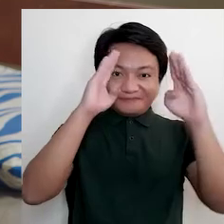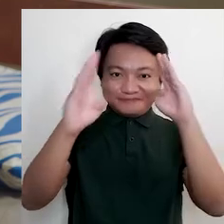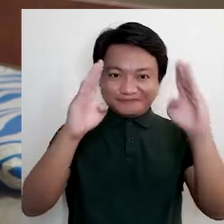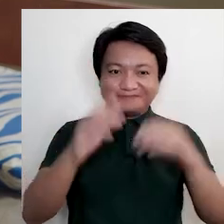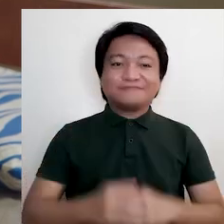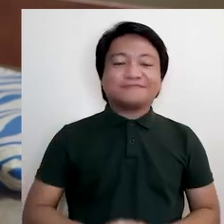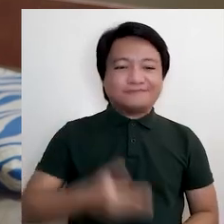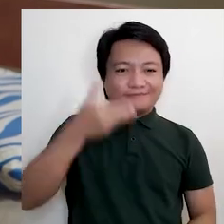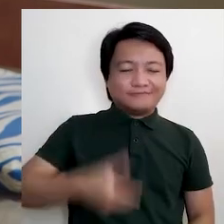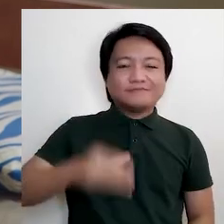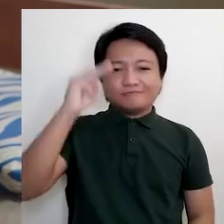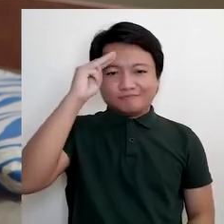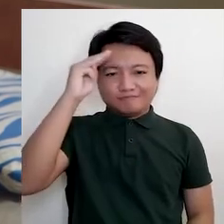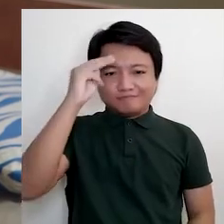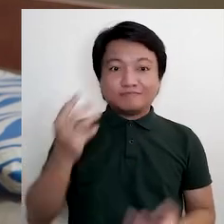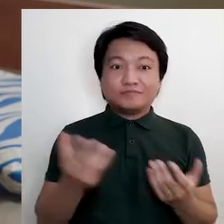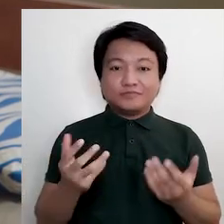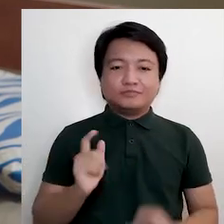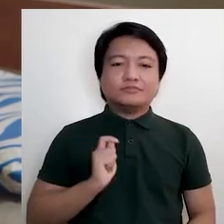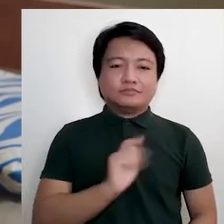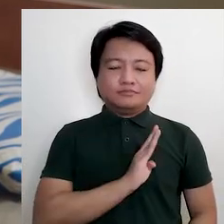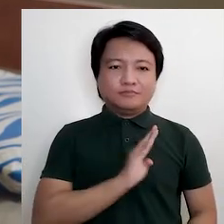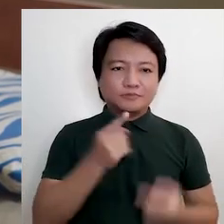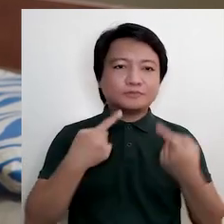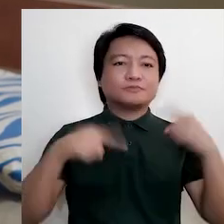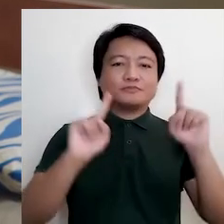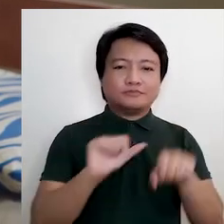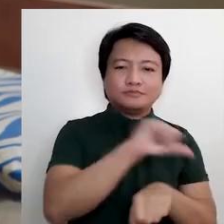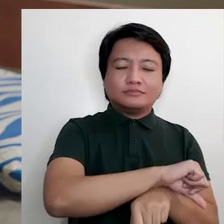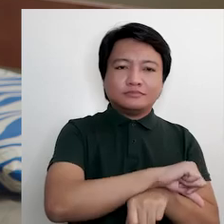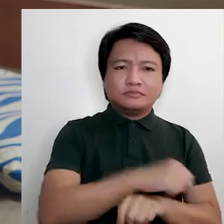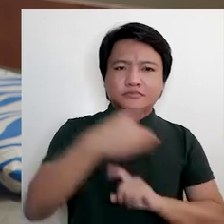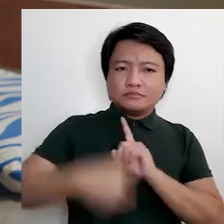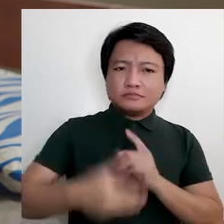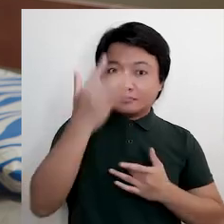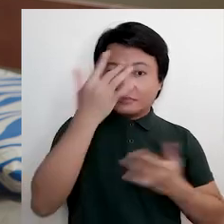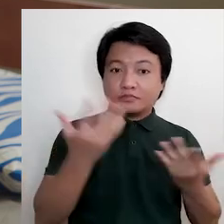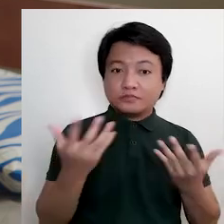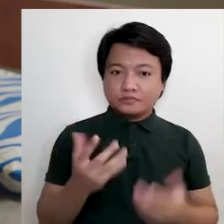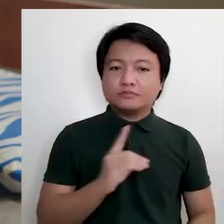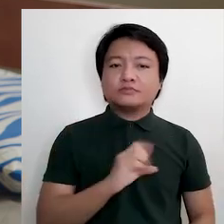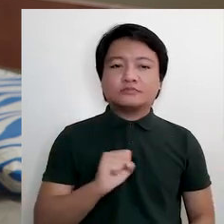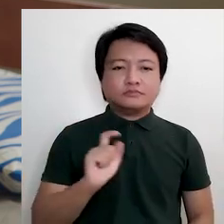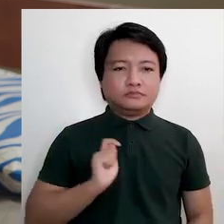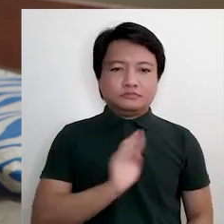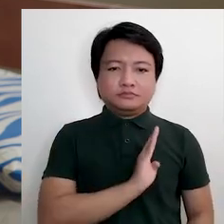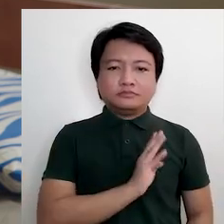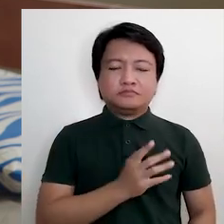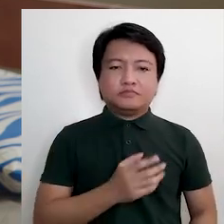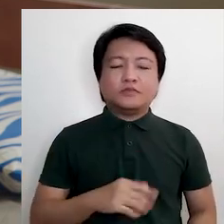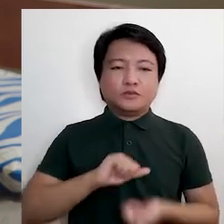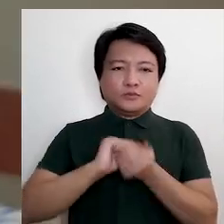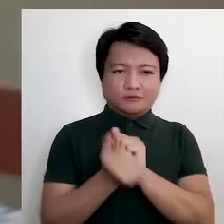Hi guys! Ako si Mark, isang proud TB survivor advocate. Na-diagnose ako na may DSTB at talagang binago nito